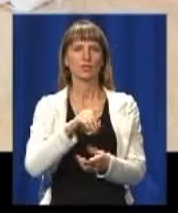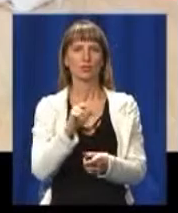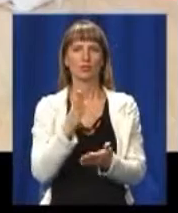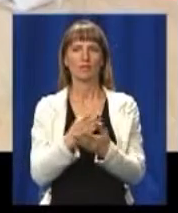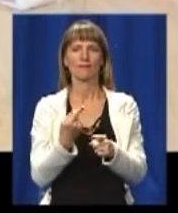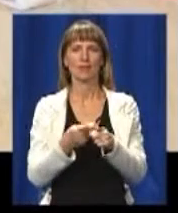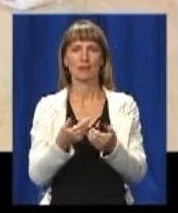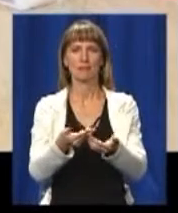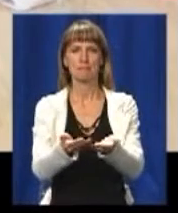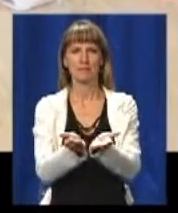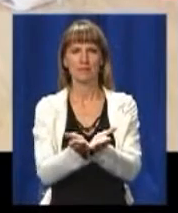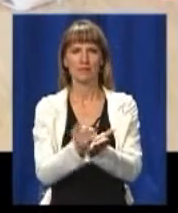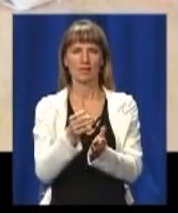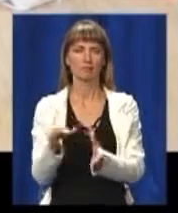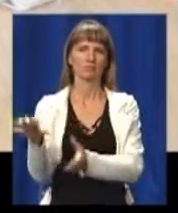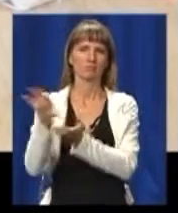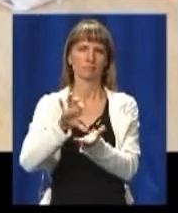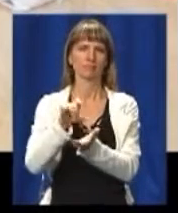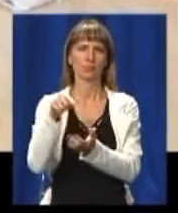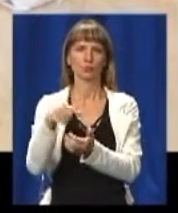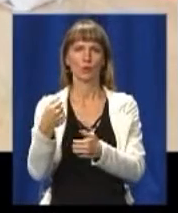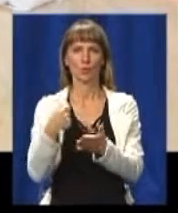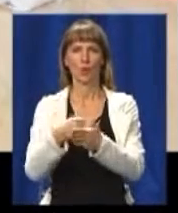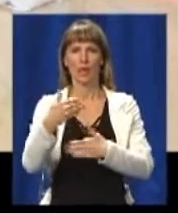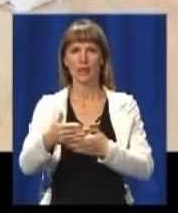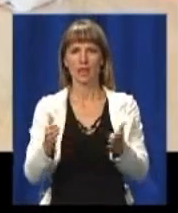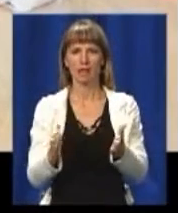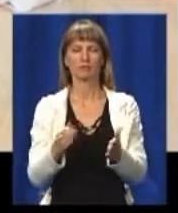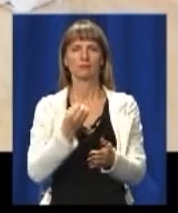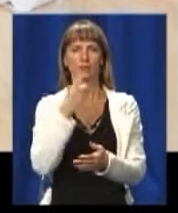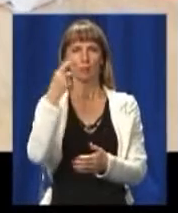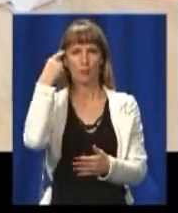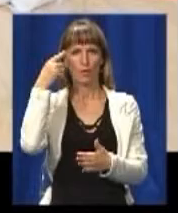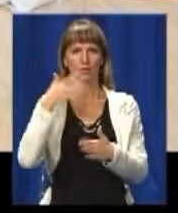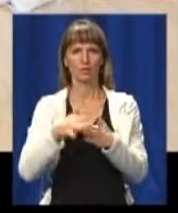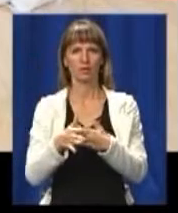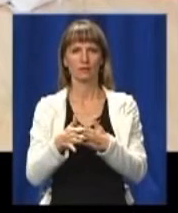цій мисочці, ви висипаєте сюди до контейнеру. Добре, зрозуміло?